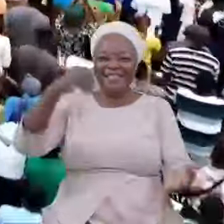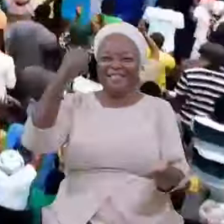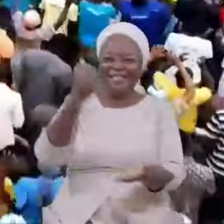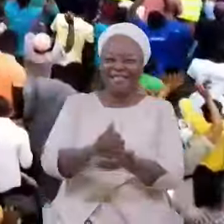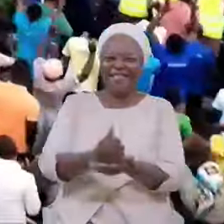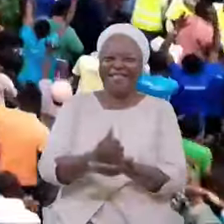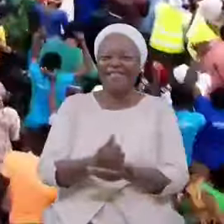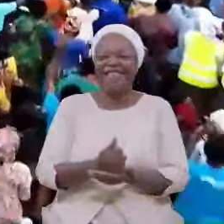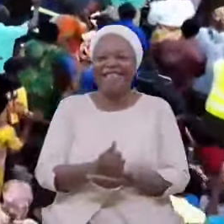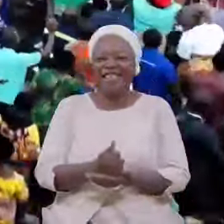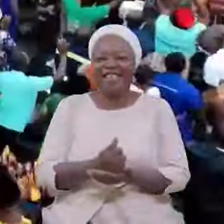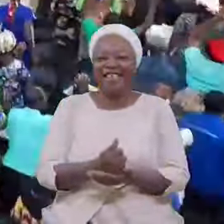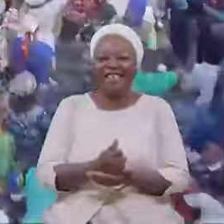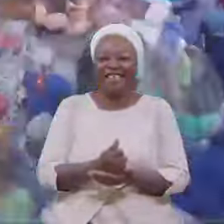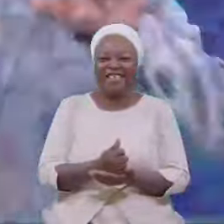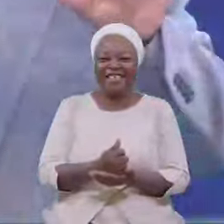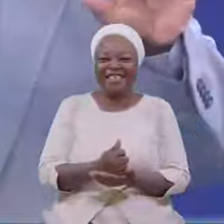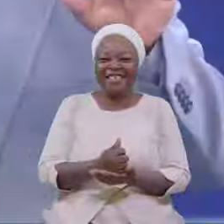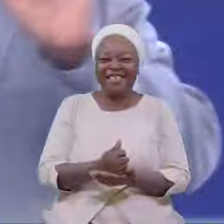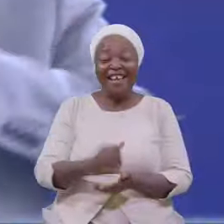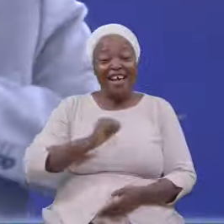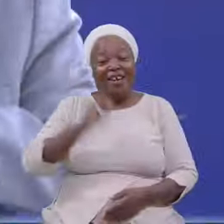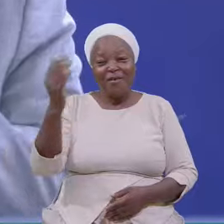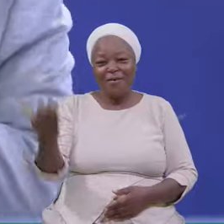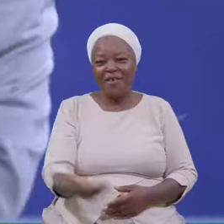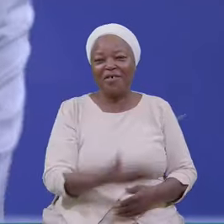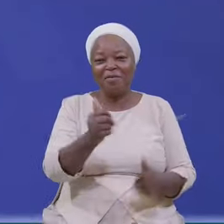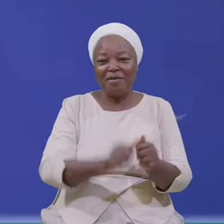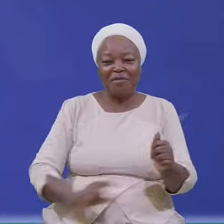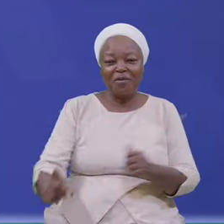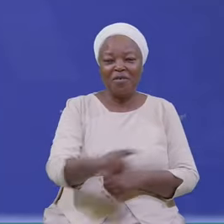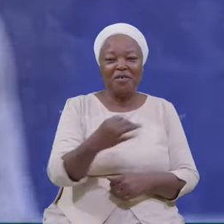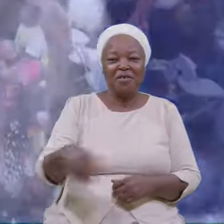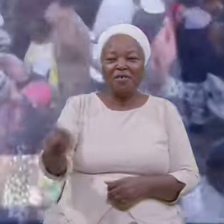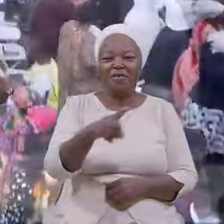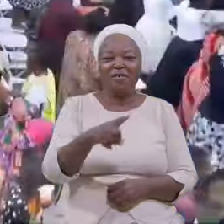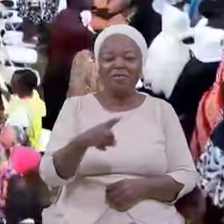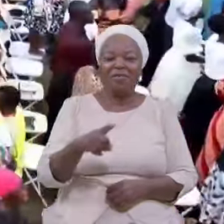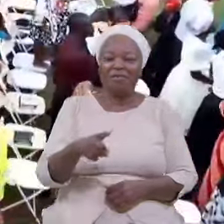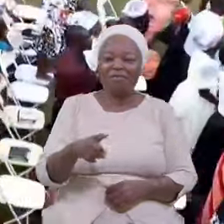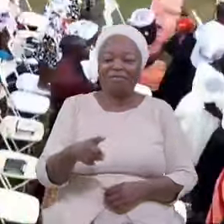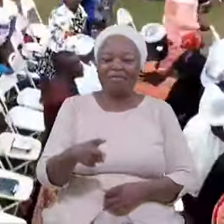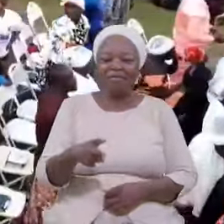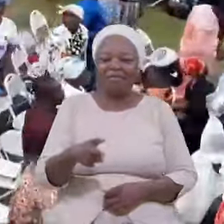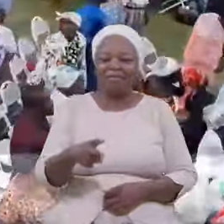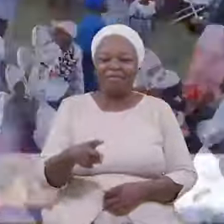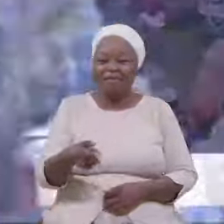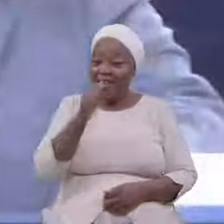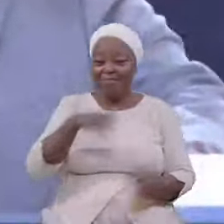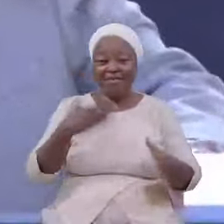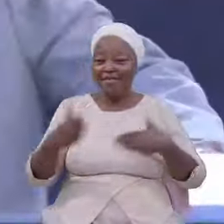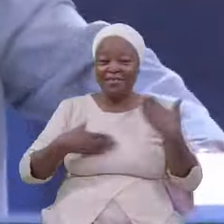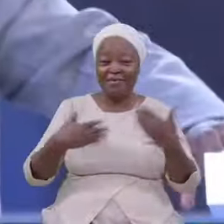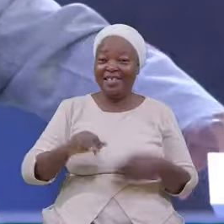Amen. Amen. I welcome every one of you. Vous êtes tous les bienvenus. I'm happy. Je suis